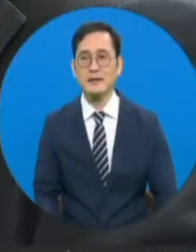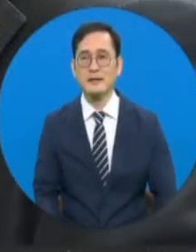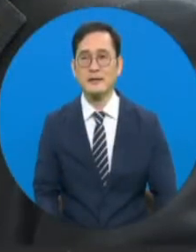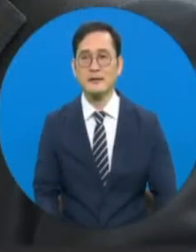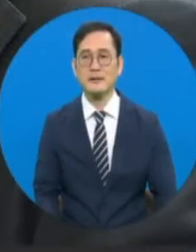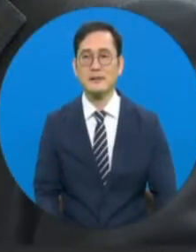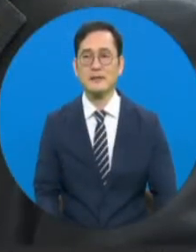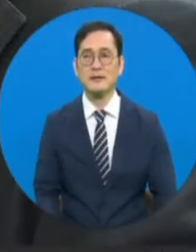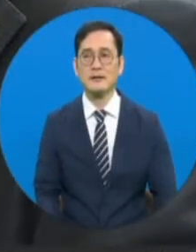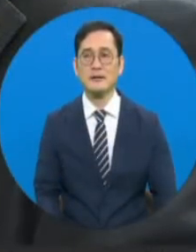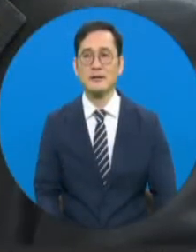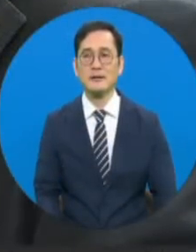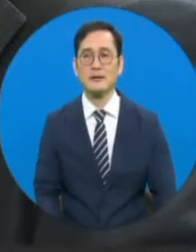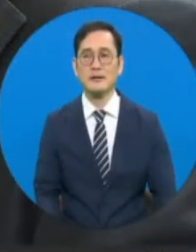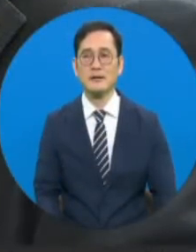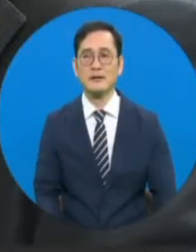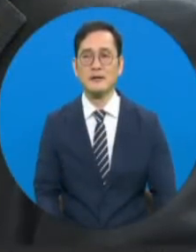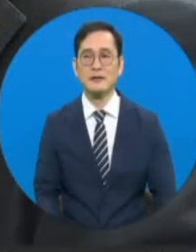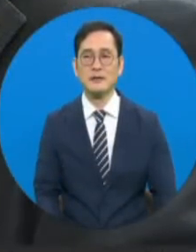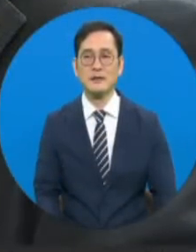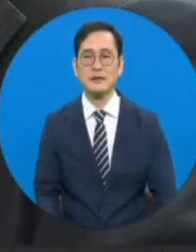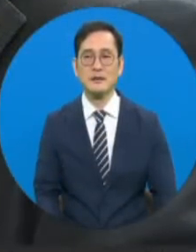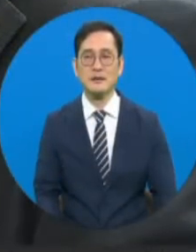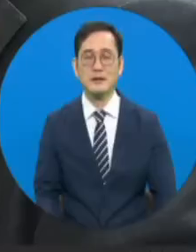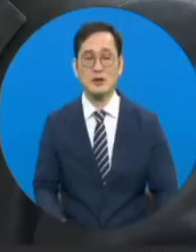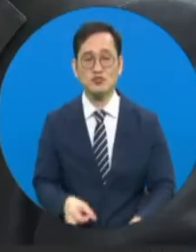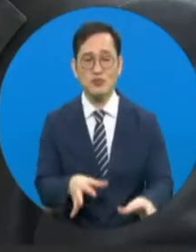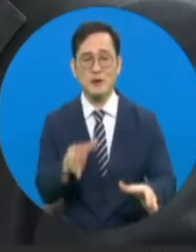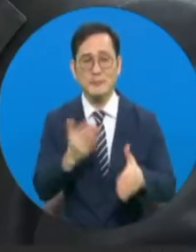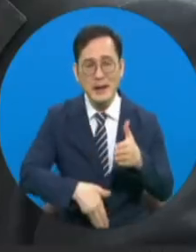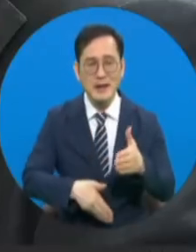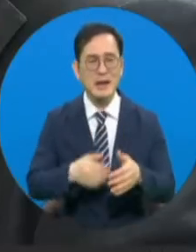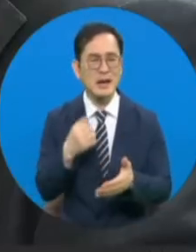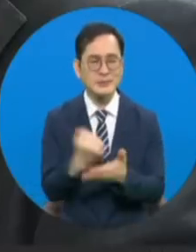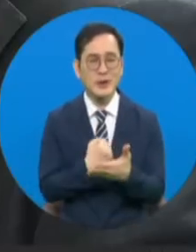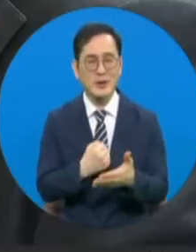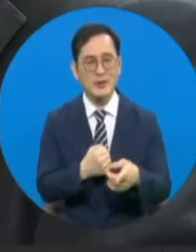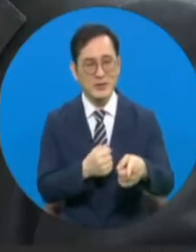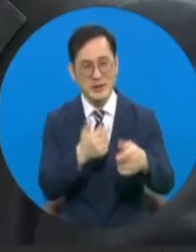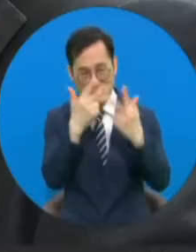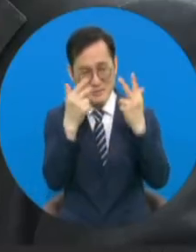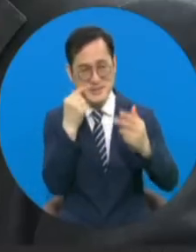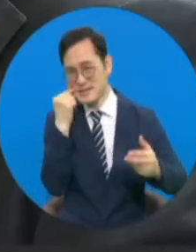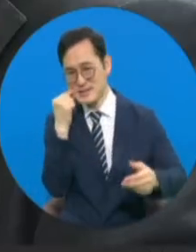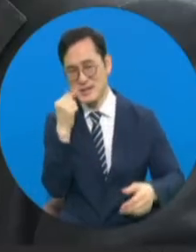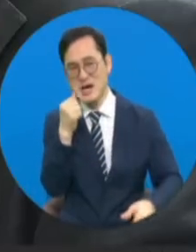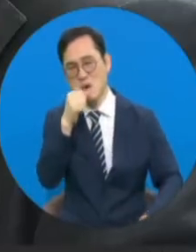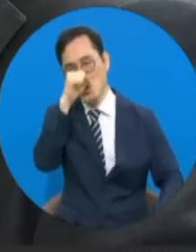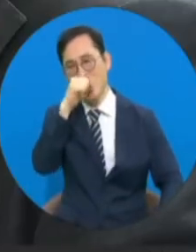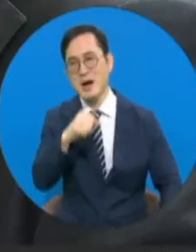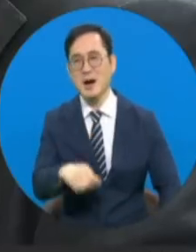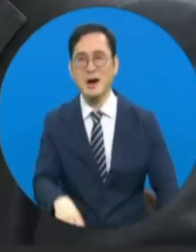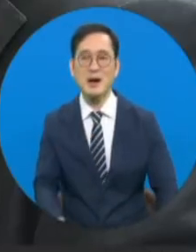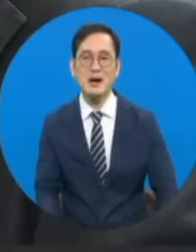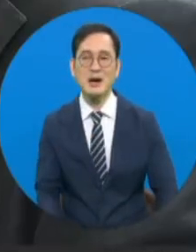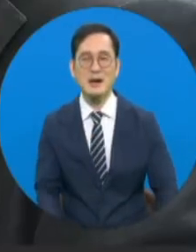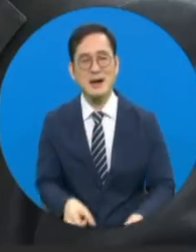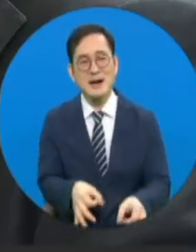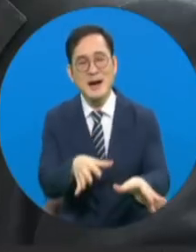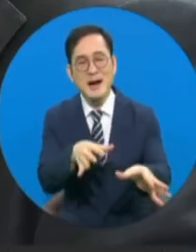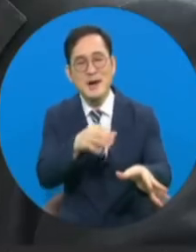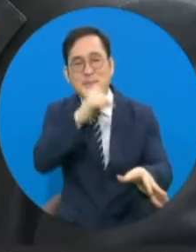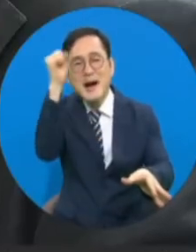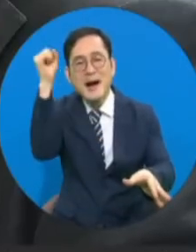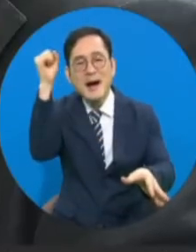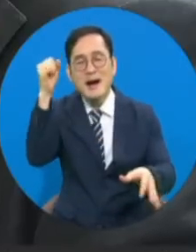sns에는 후원 실패 아쉽다 뭐 그만큼 빨리 찾았다는 거죠이 대표님 인기가 최고다 간발의 차이로 후원 성공해서 기쁘다 후원 성공